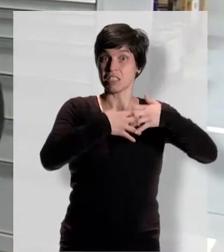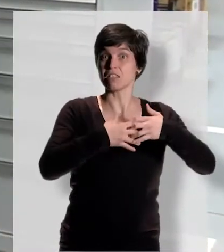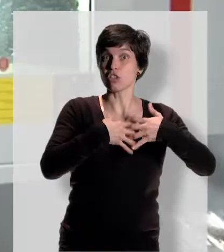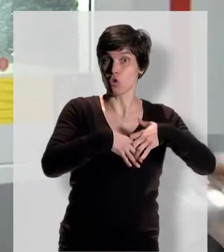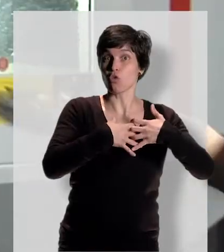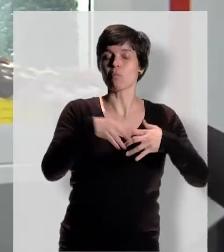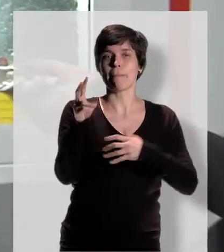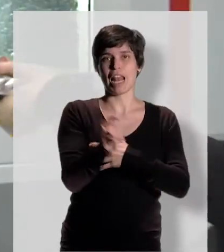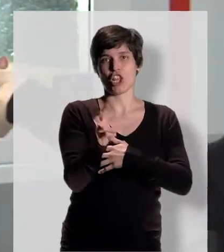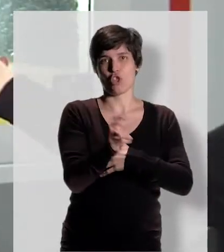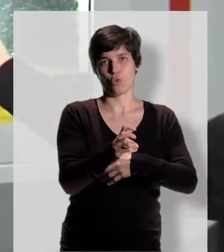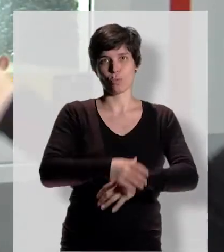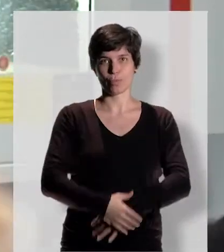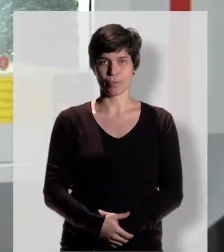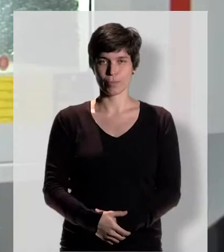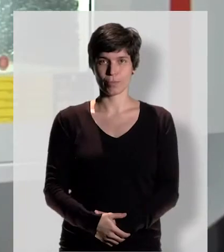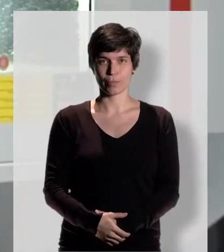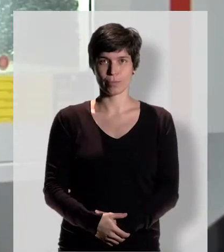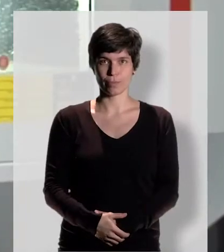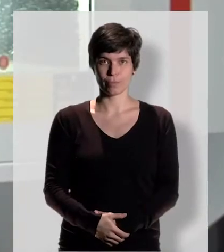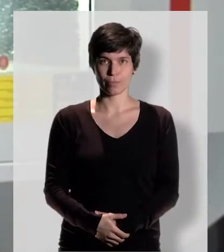hori.